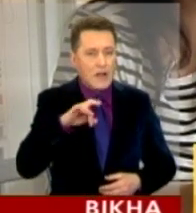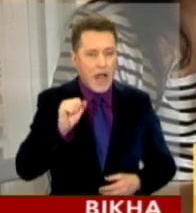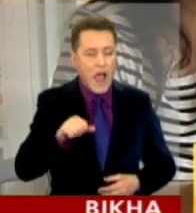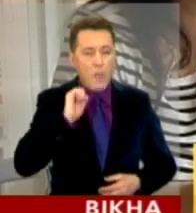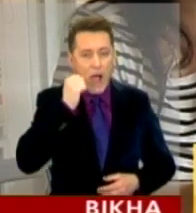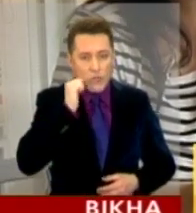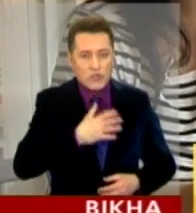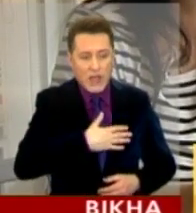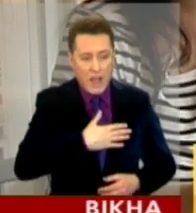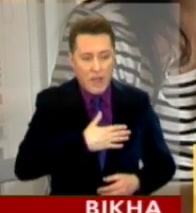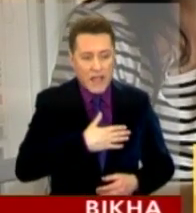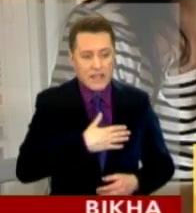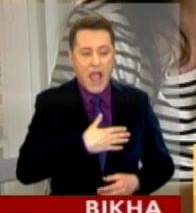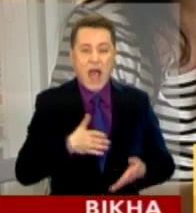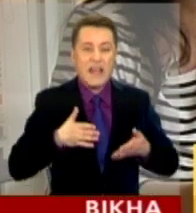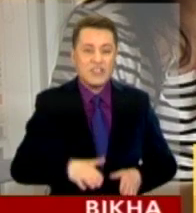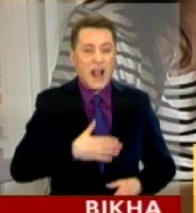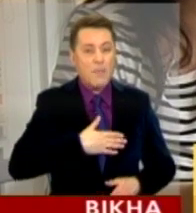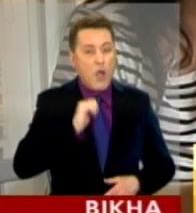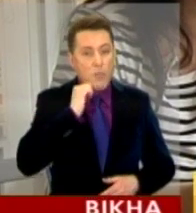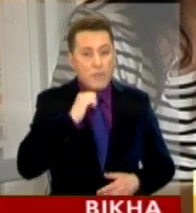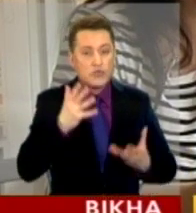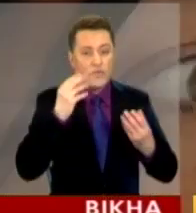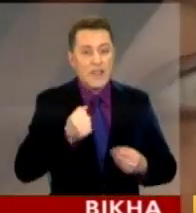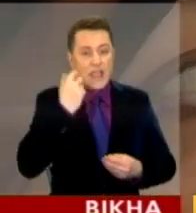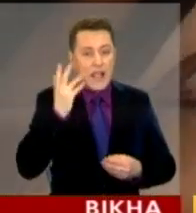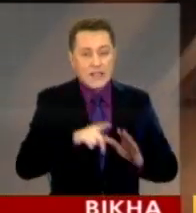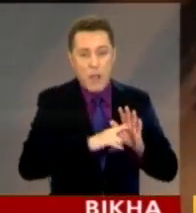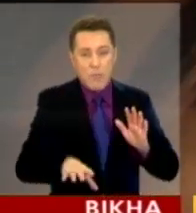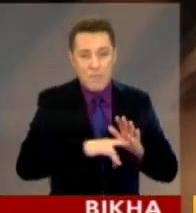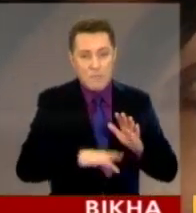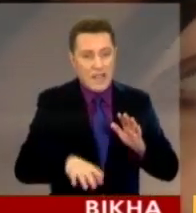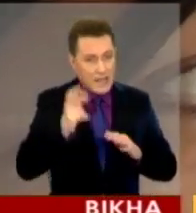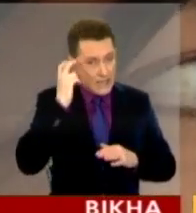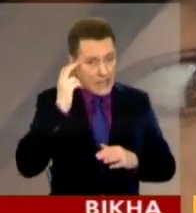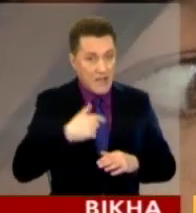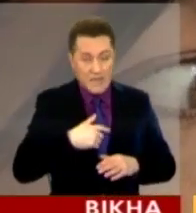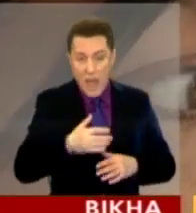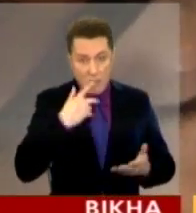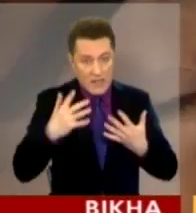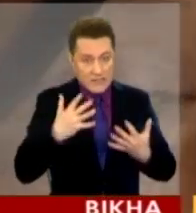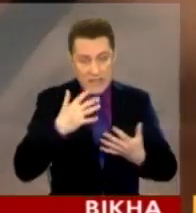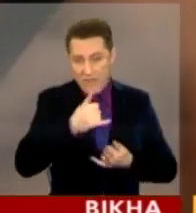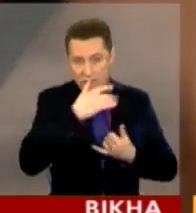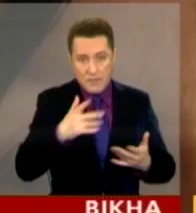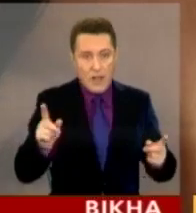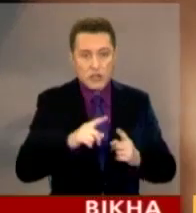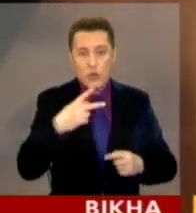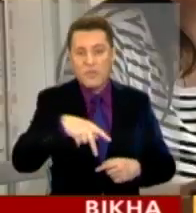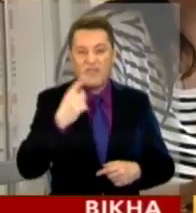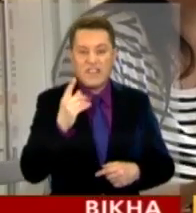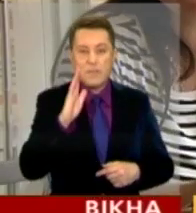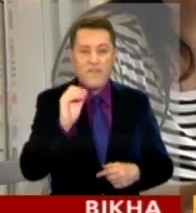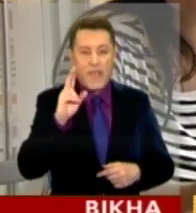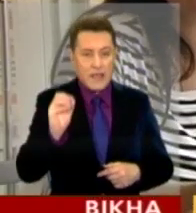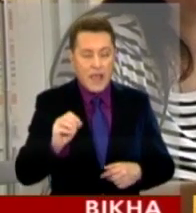рожала мою бабушку в день, когда бомбили Киев. Я представить себе не могла, что там в 21 веке